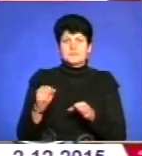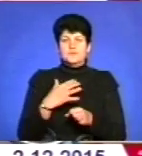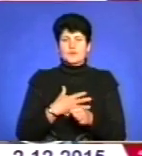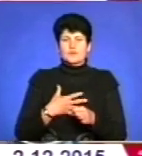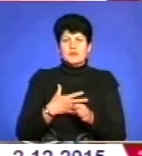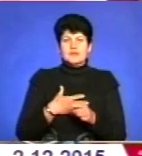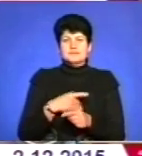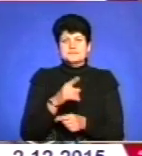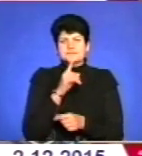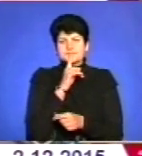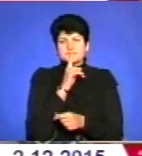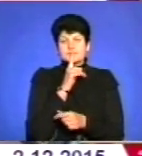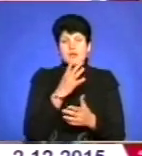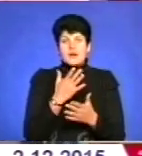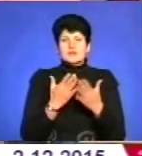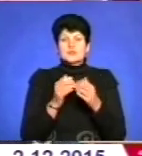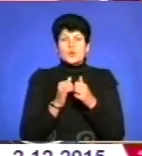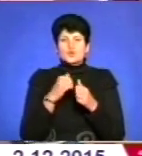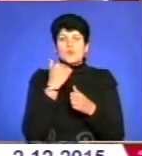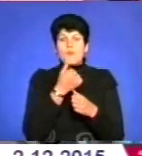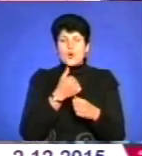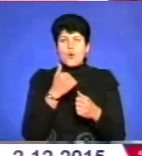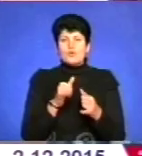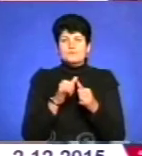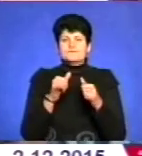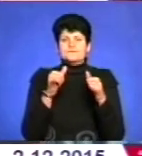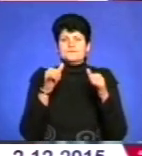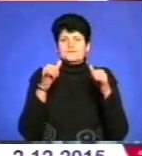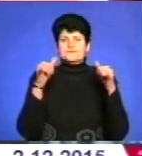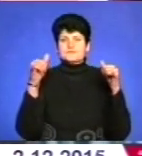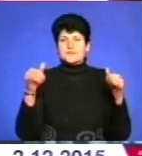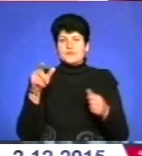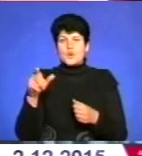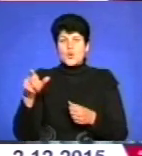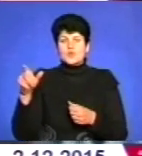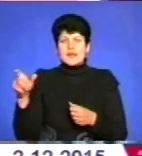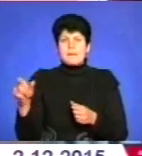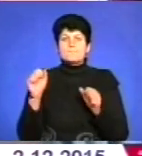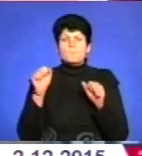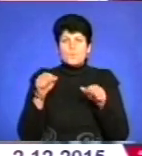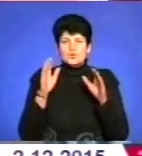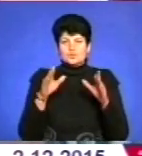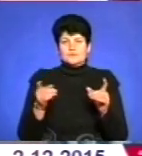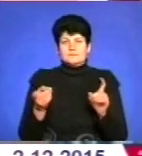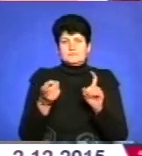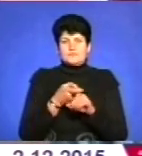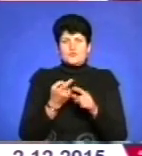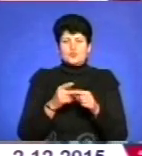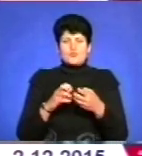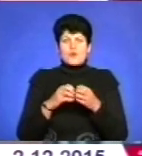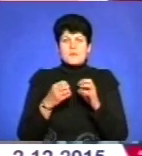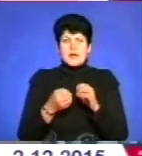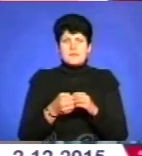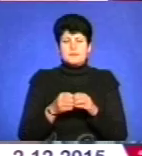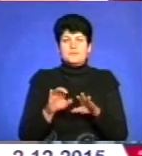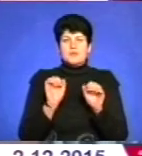нібито замовчується. Але вона з кожним роком, як все більше і більше людей можуть бути залучені до цієї проблеми, можуть бути